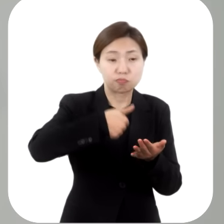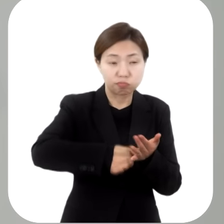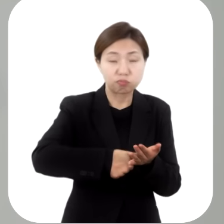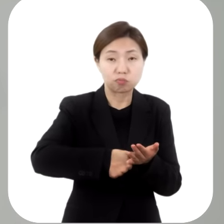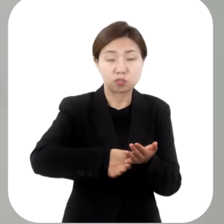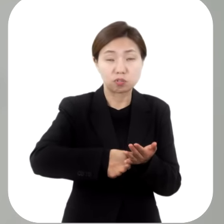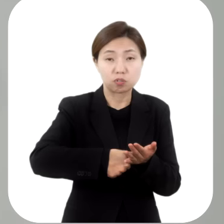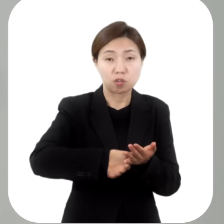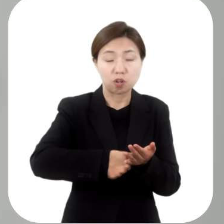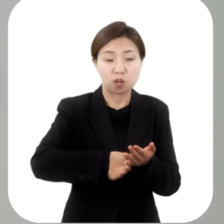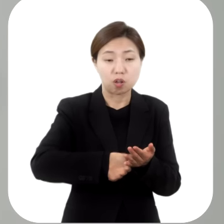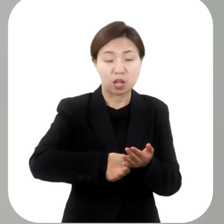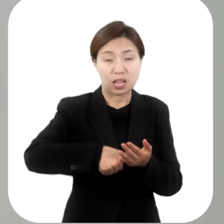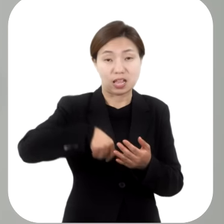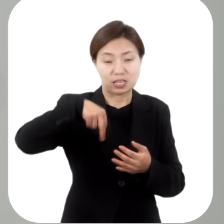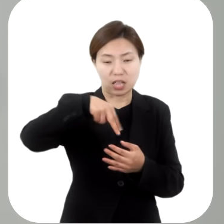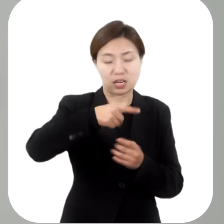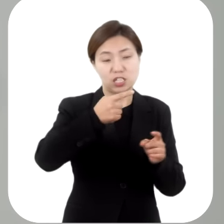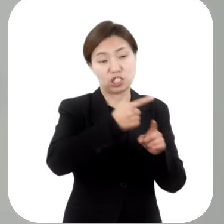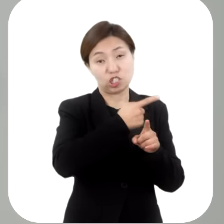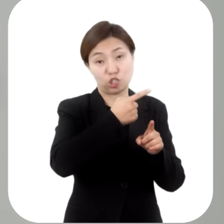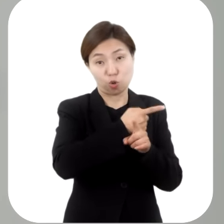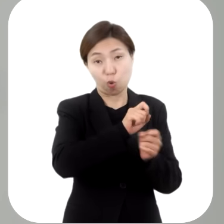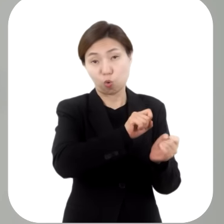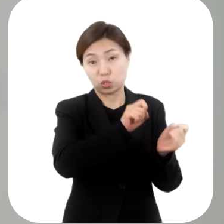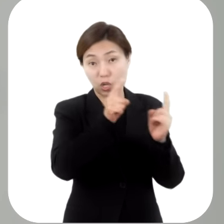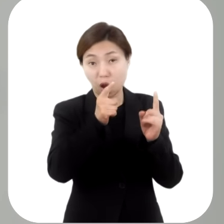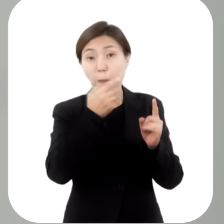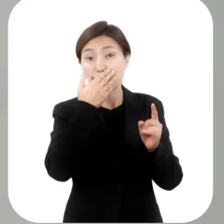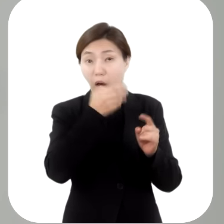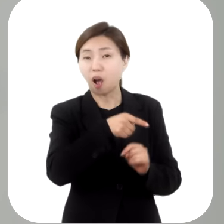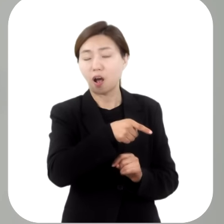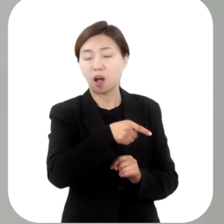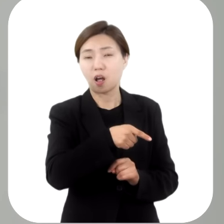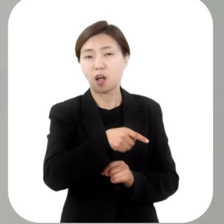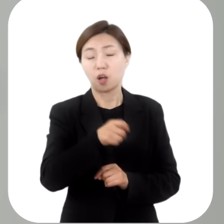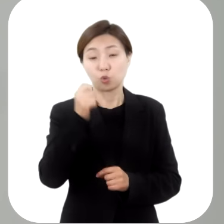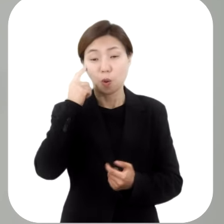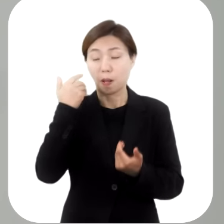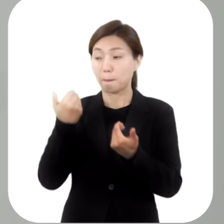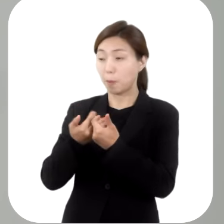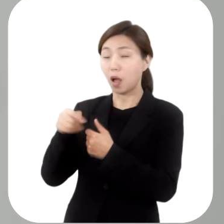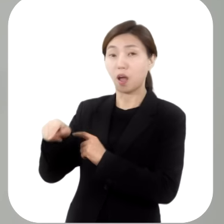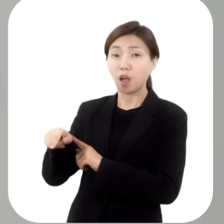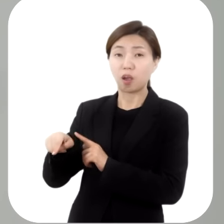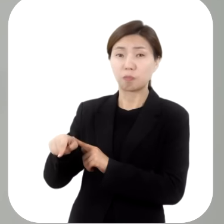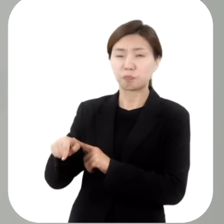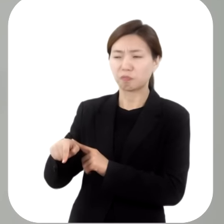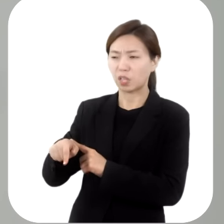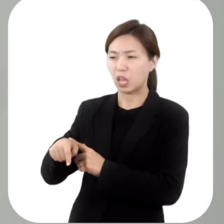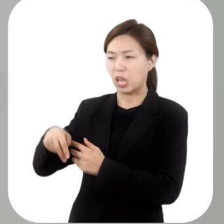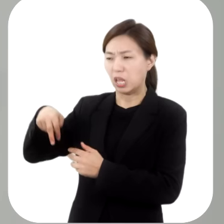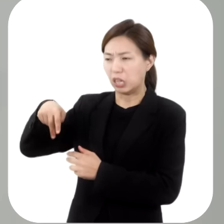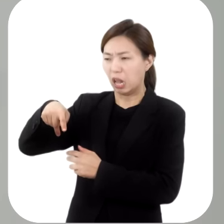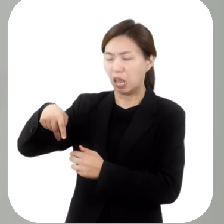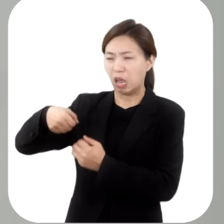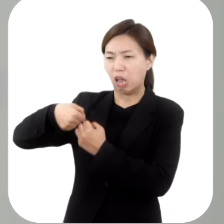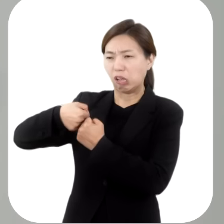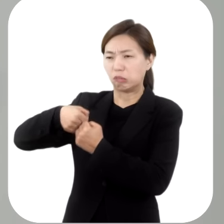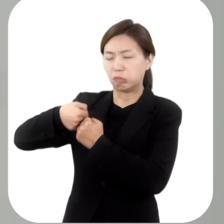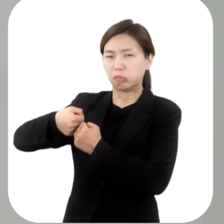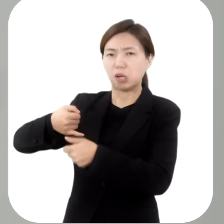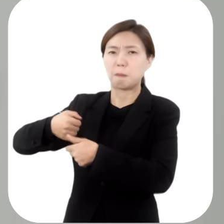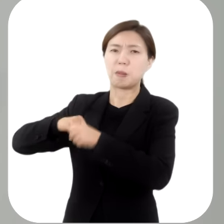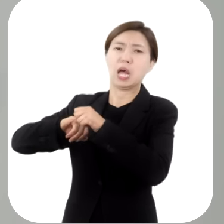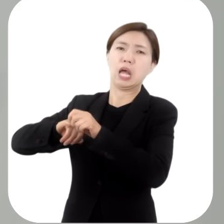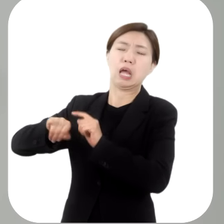해서 다리를 이렇게 치료하는 재활 효과가 날 수도 있고 다리가